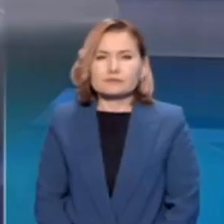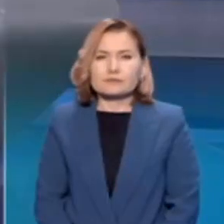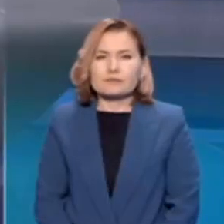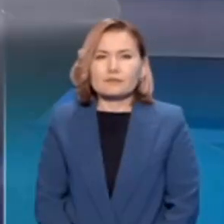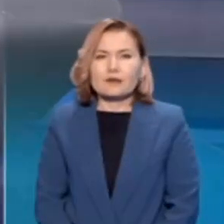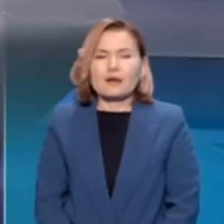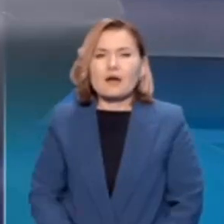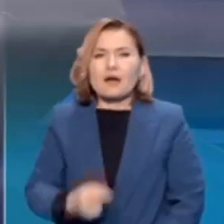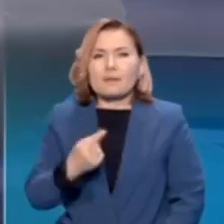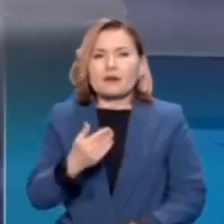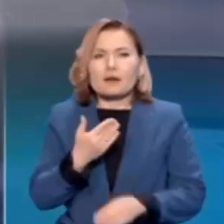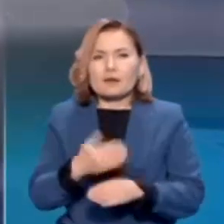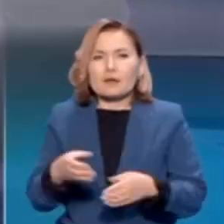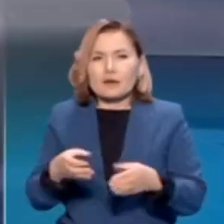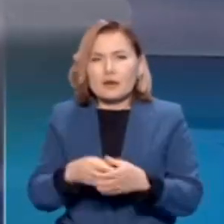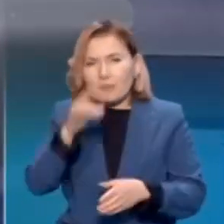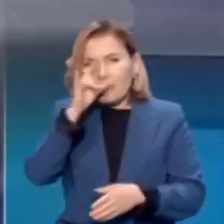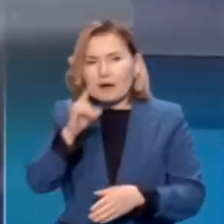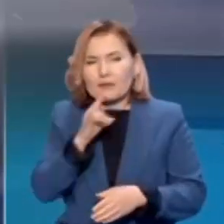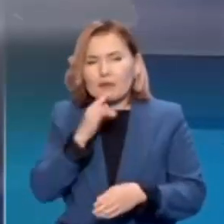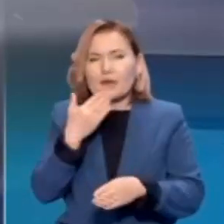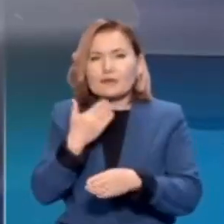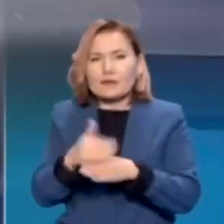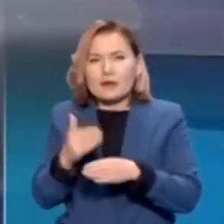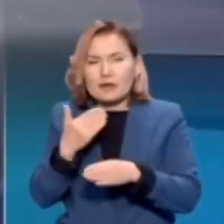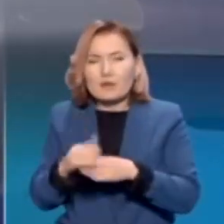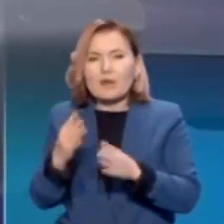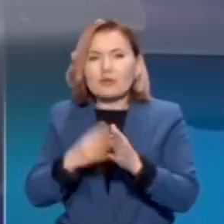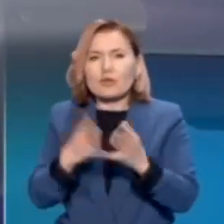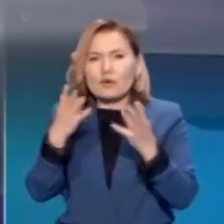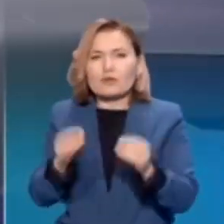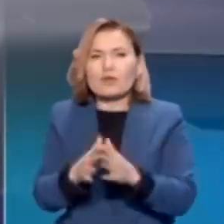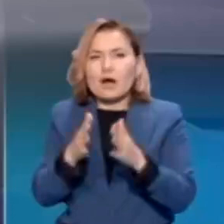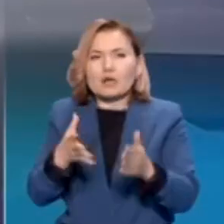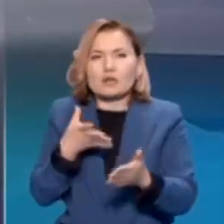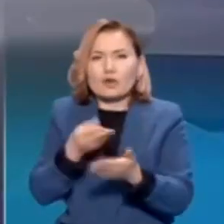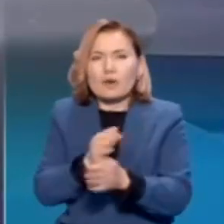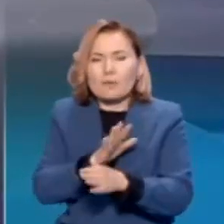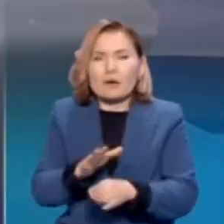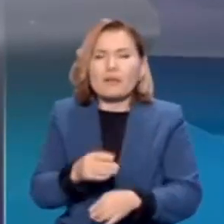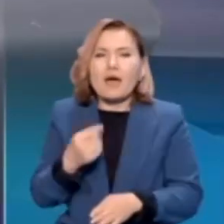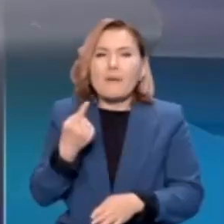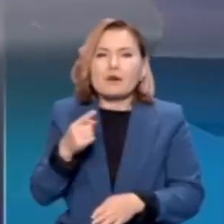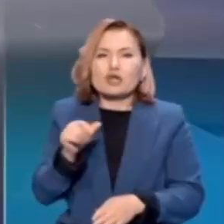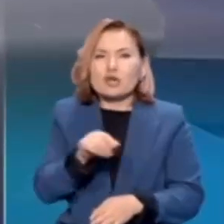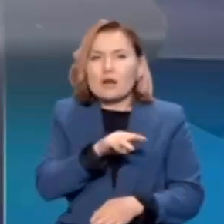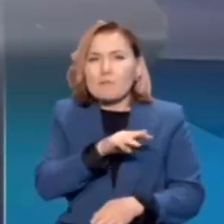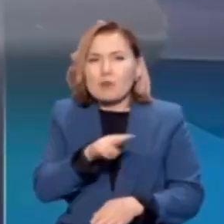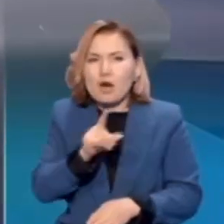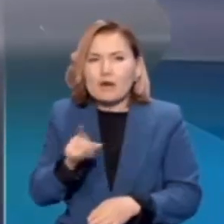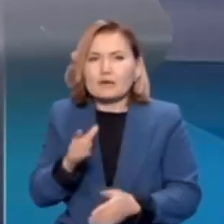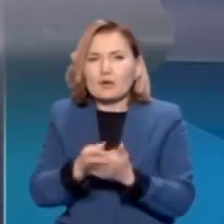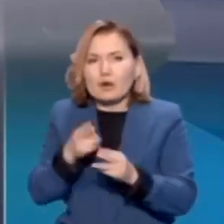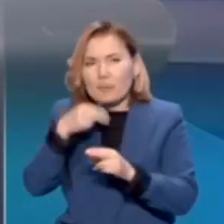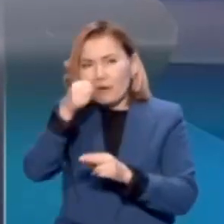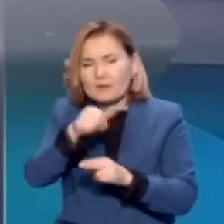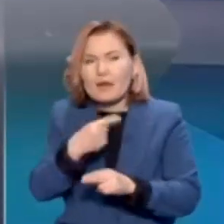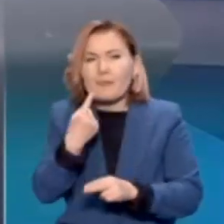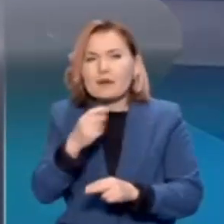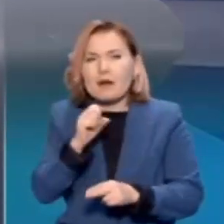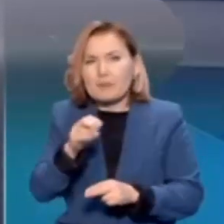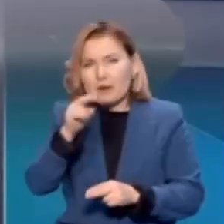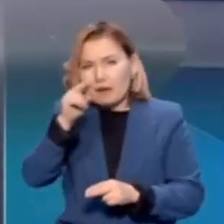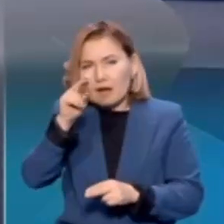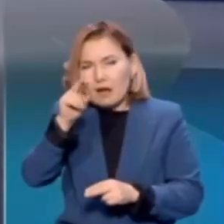Бірінші несие бюросының дерегінше, елімізде несиесі 90 күннен артық төленбеген 1,5 миллион адам бар. Биылғы жылдың 1